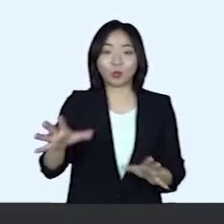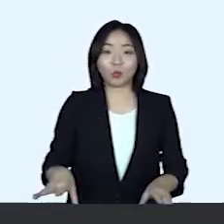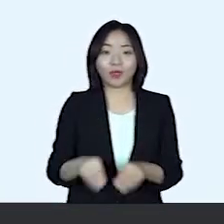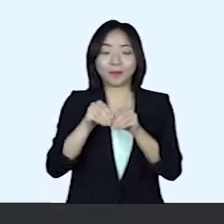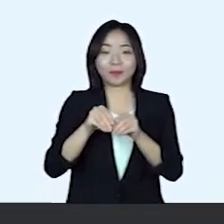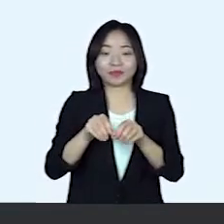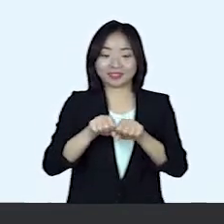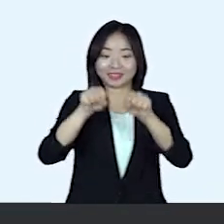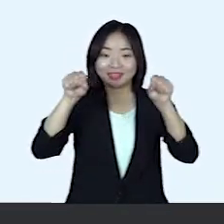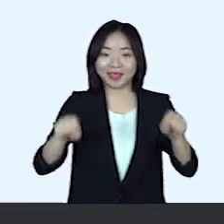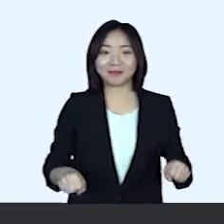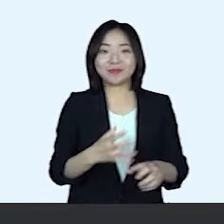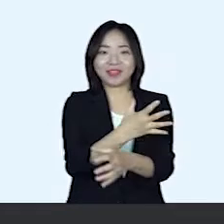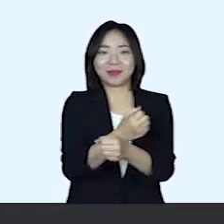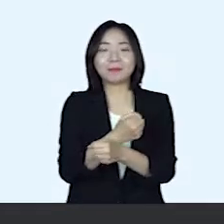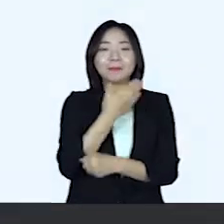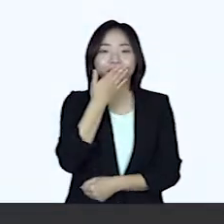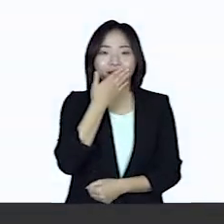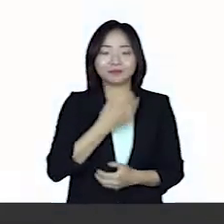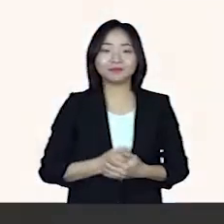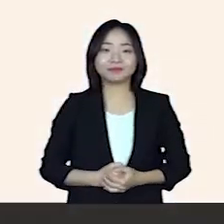예약 시스템을 통해 하면 됩니다.